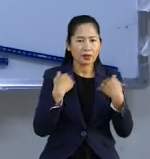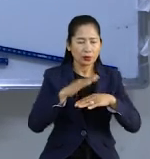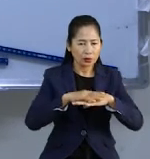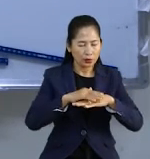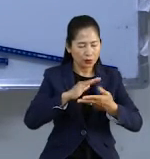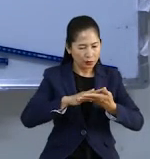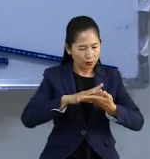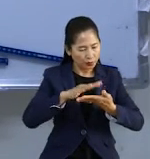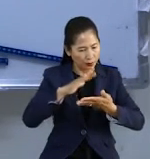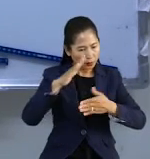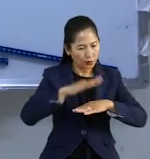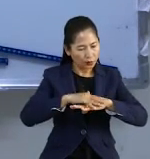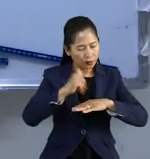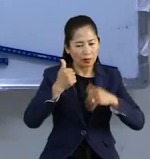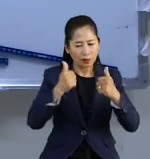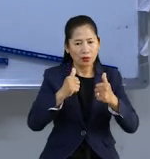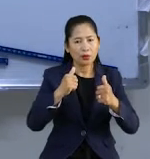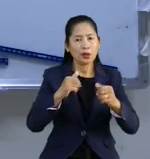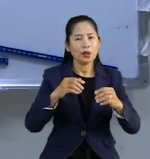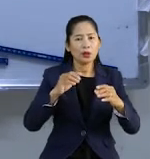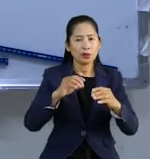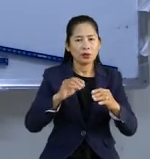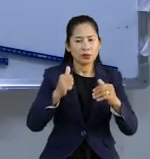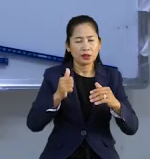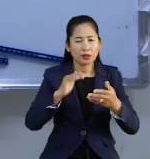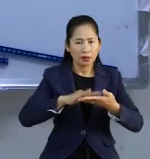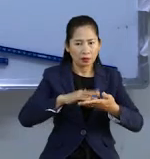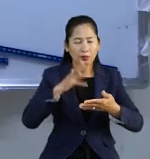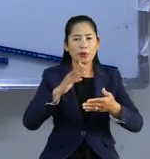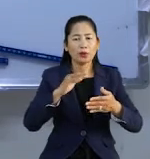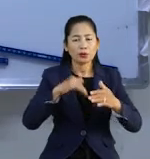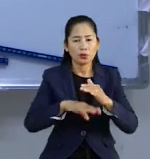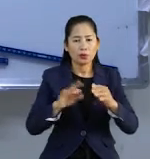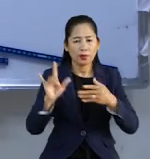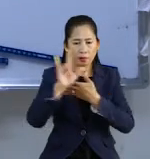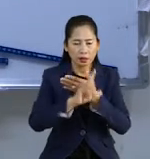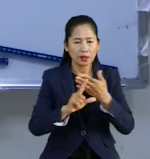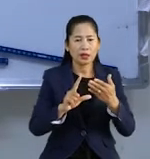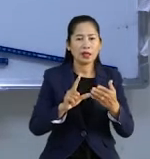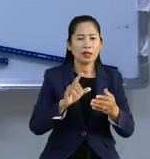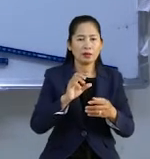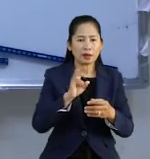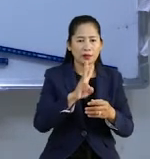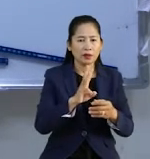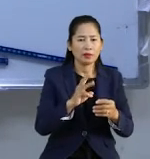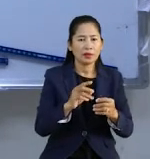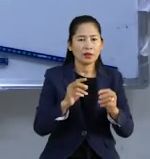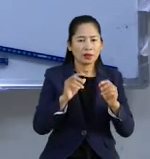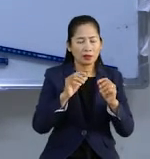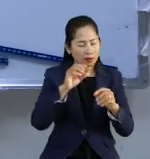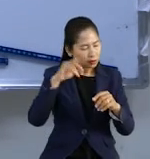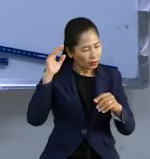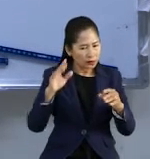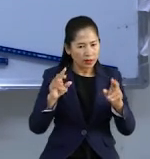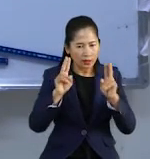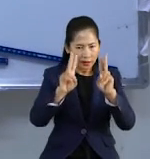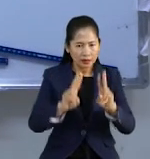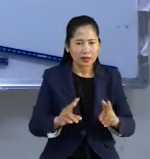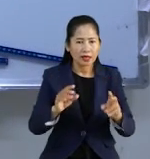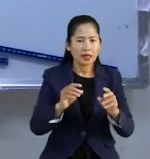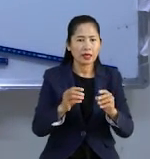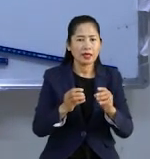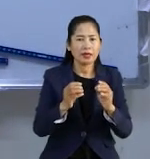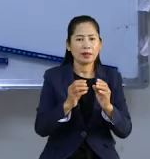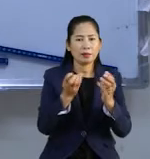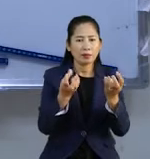ณเพียบหล่อเจียงและนอมโจลปีบอร์เตระบาติใบกวดอาศัยใบกล้อม